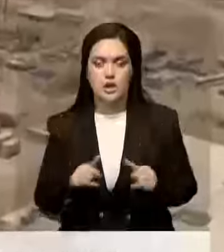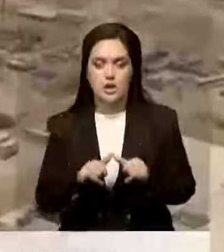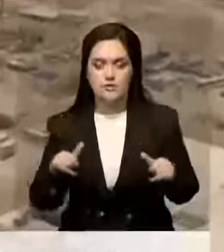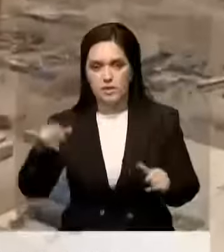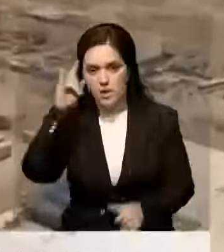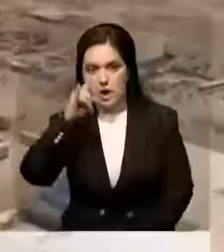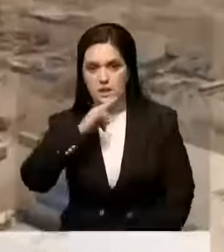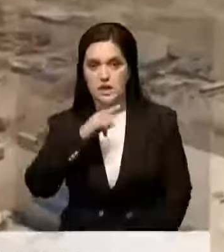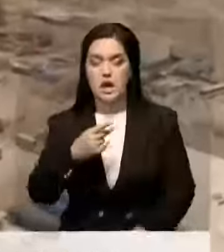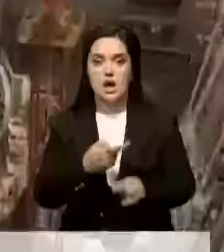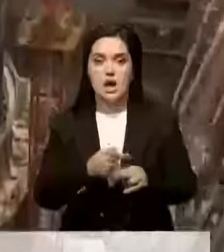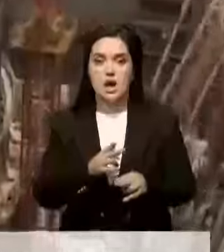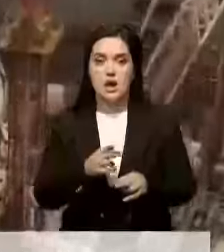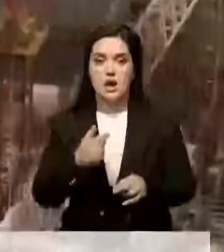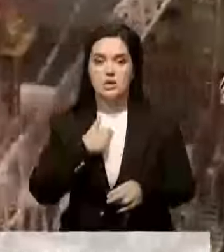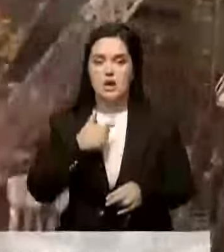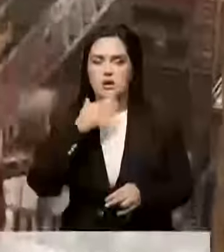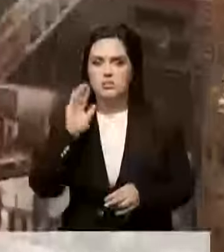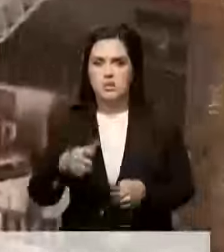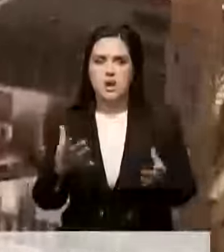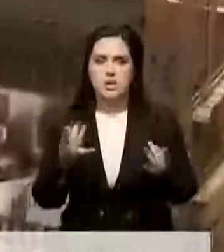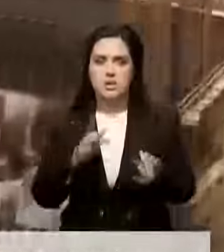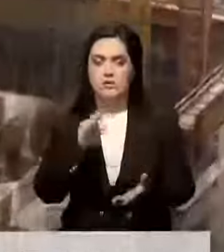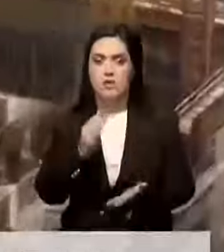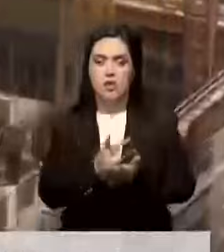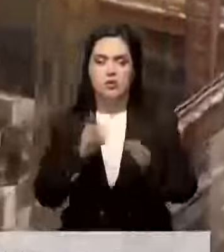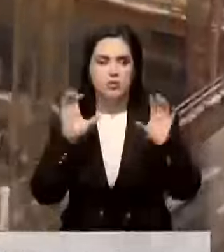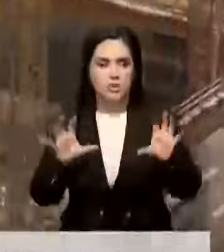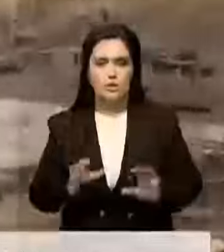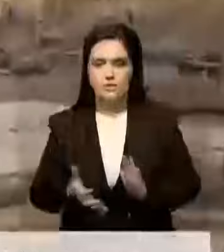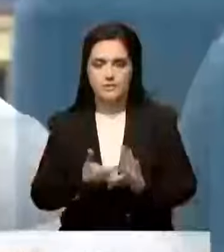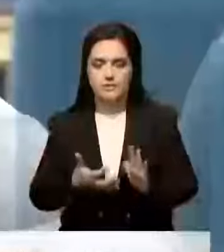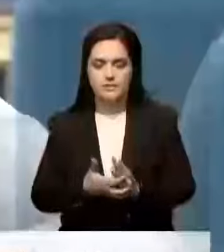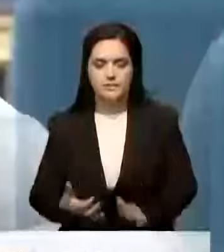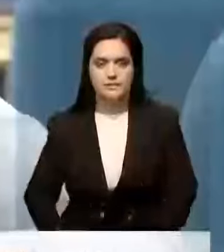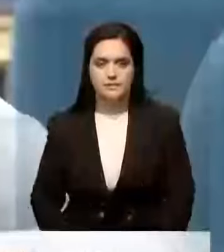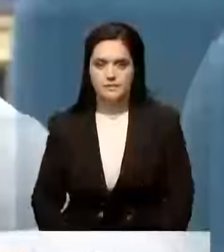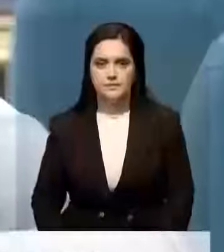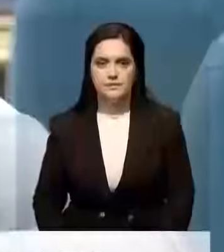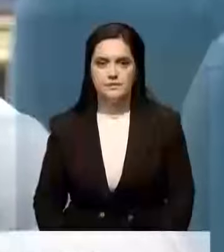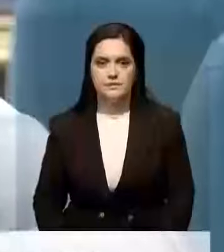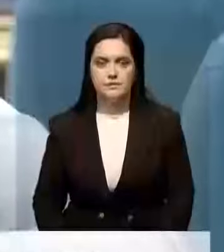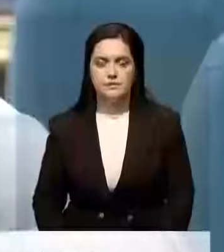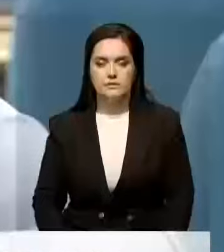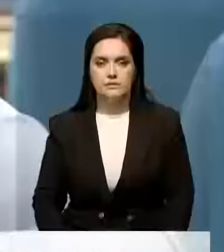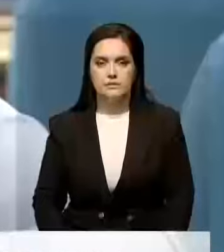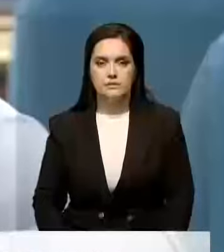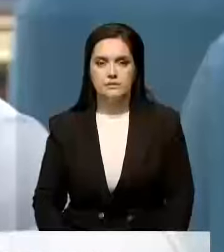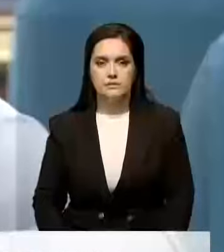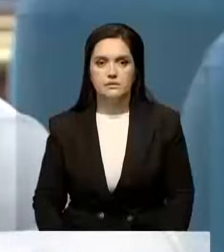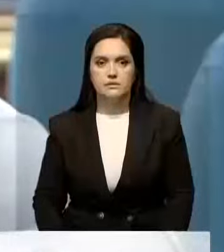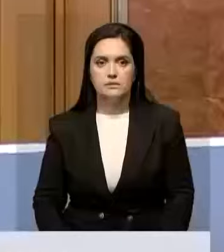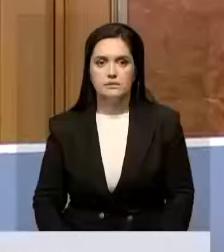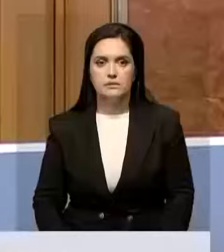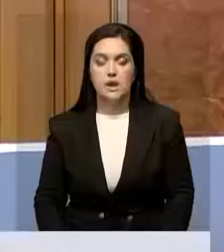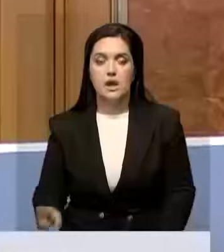страны. Если с ресурсами нам повезло, то законодательство все еще требует реформы. Хочу отметить, что не все акимы